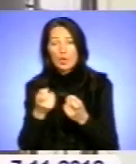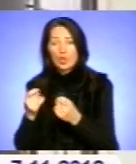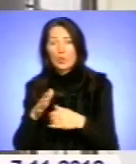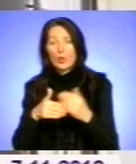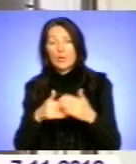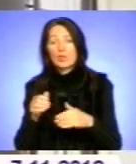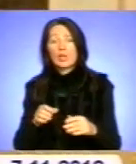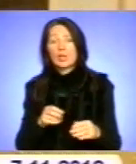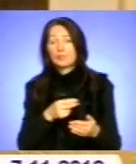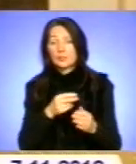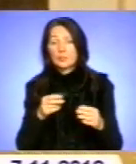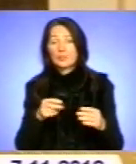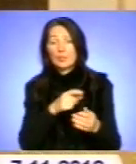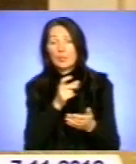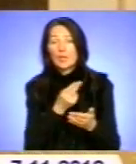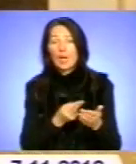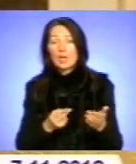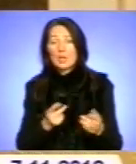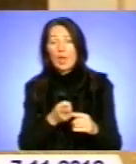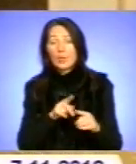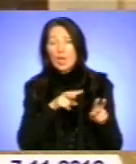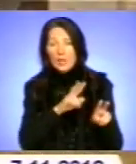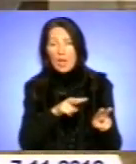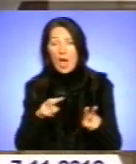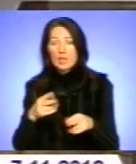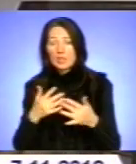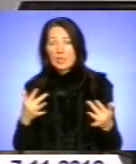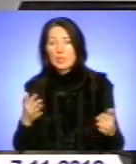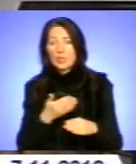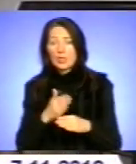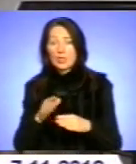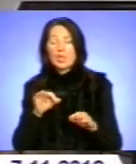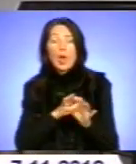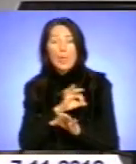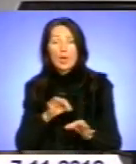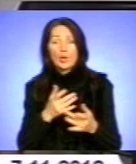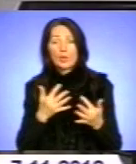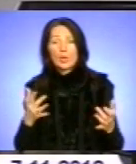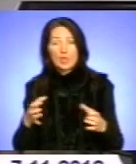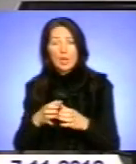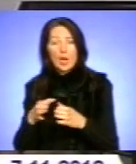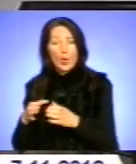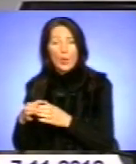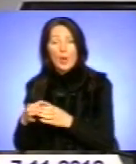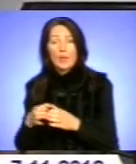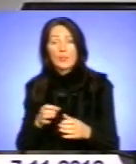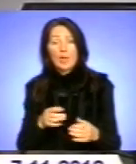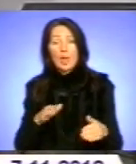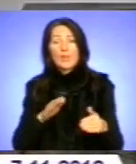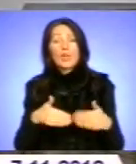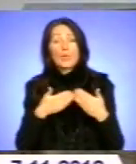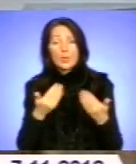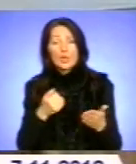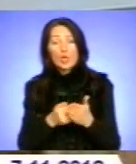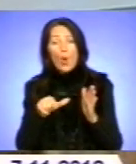за реалізацією різних частин проєкту. Аматорів-митців – групу фахівців іншого профілю. Звичайно, що від пропозиції до